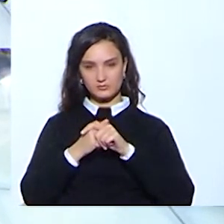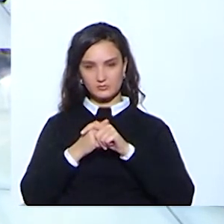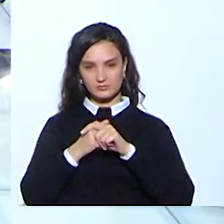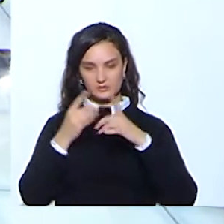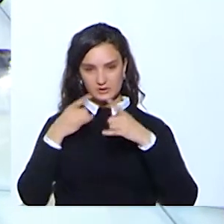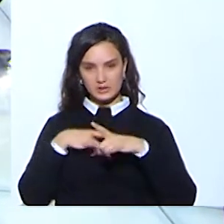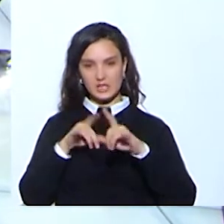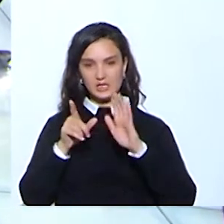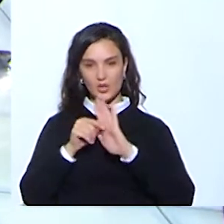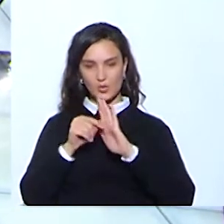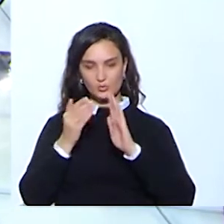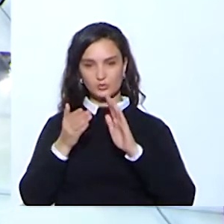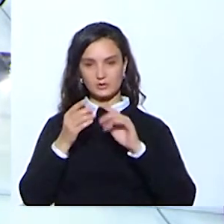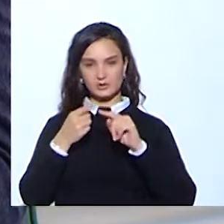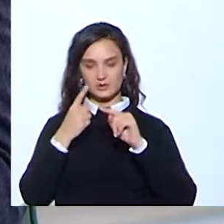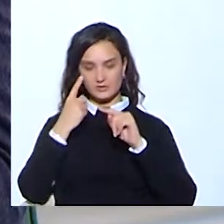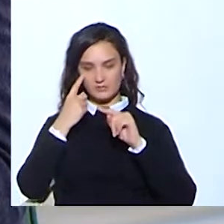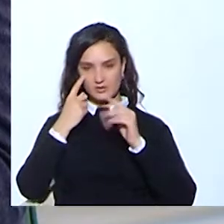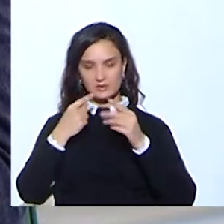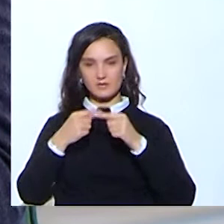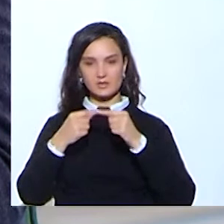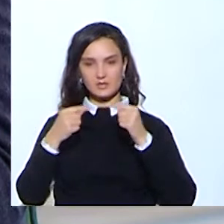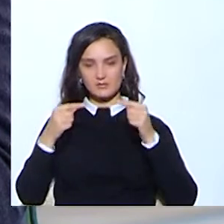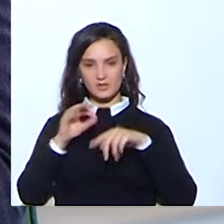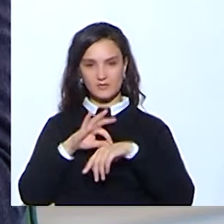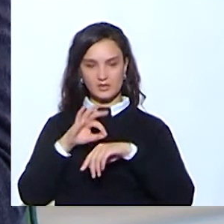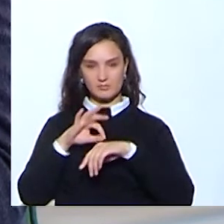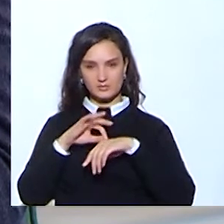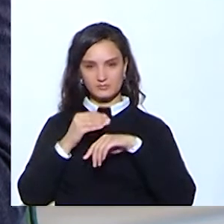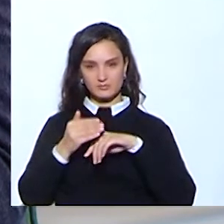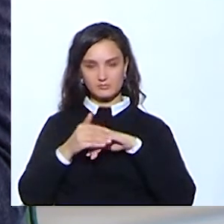თანდაყოლილი კატარახტა, ტრავმული კატარახტა, სხვადასხვა სისტემური დაავადების მიერ